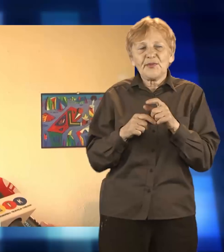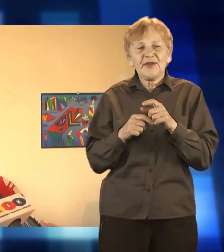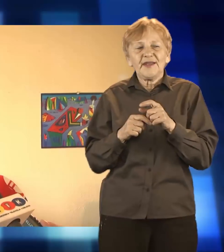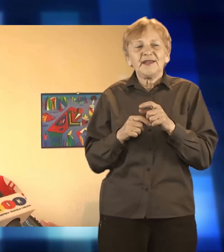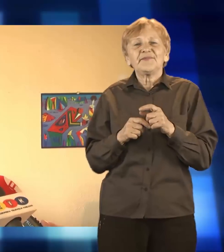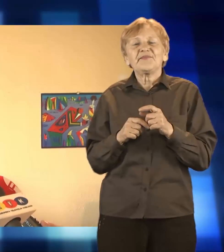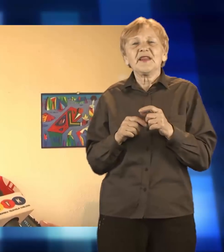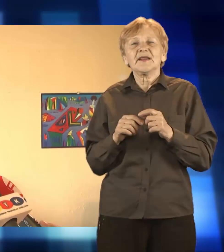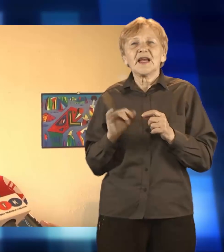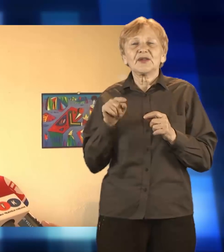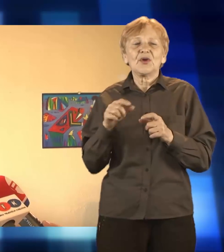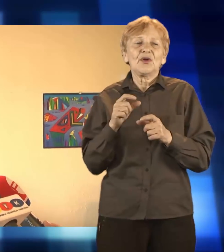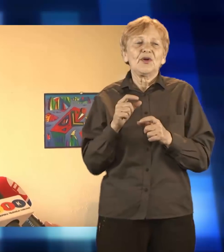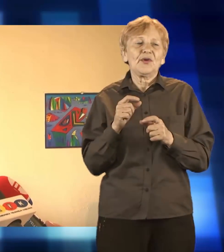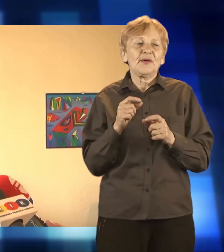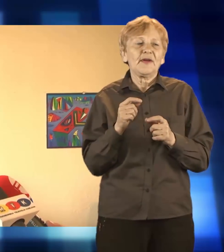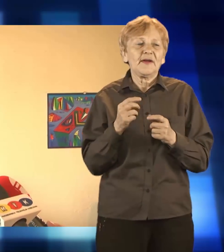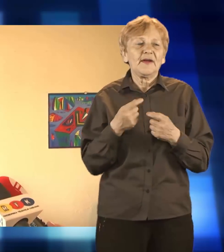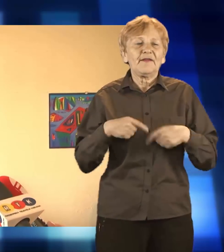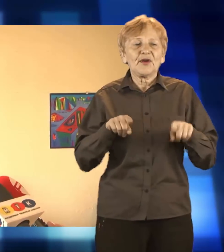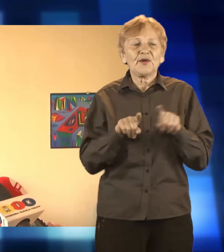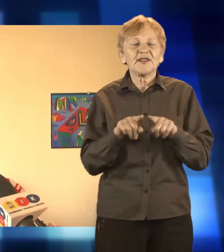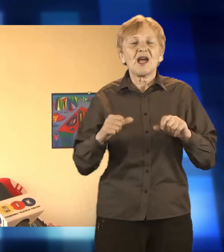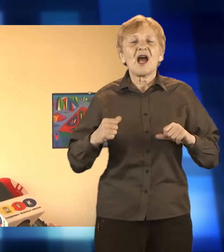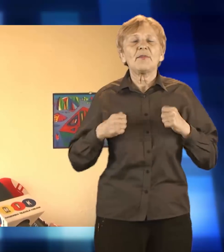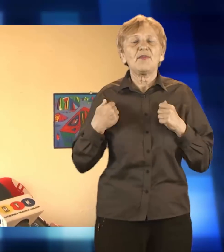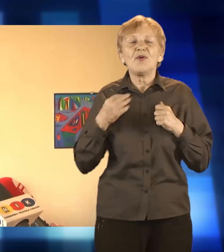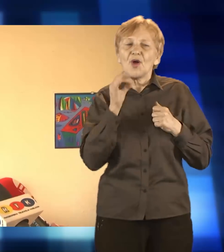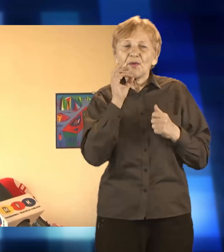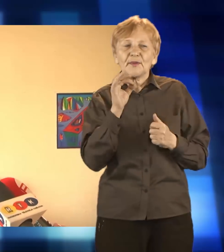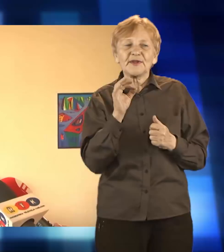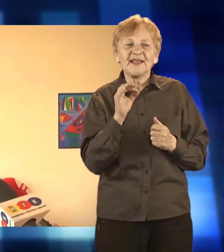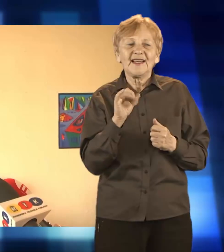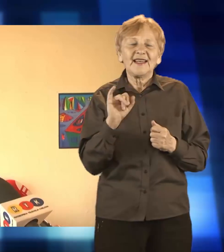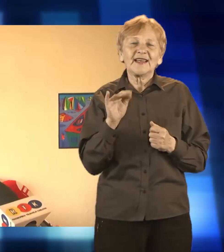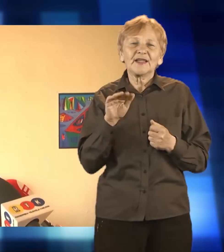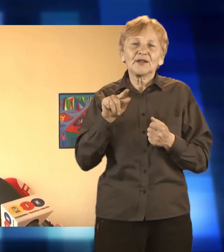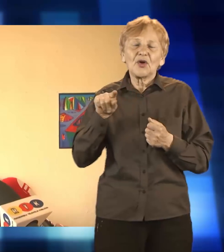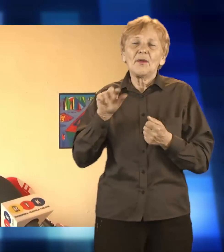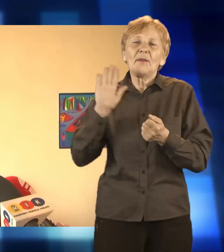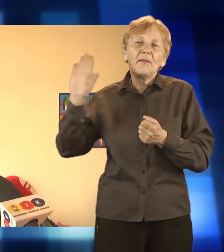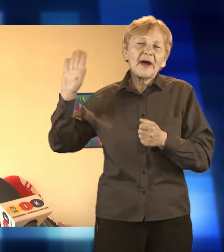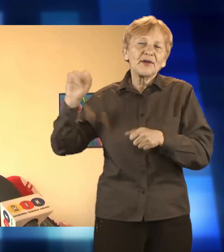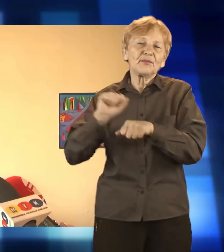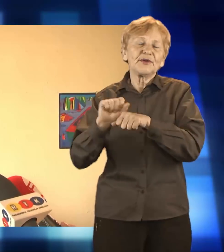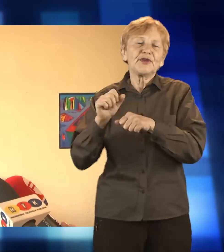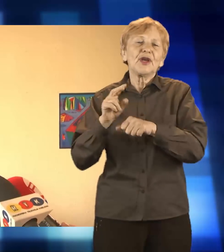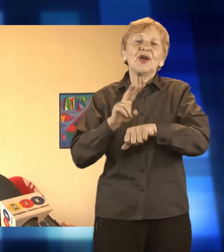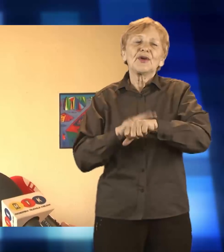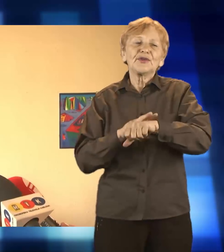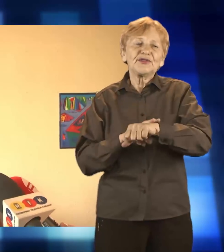Ja mam bardzo mały margines swobody w ustalaniu tras, godzin,